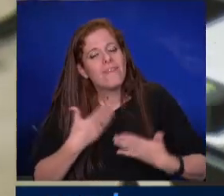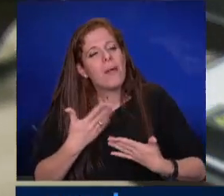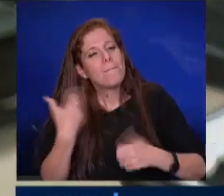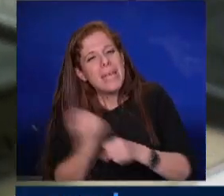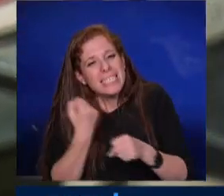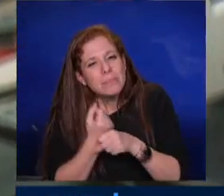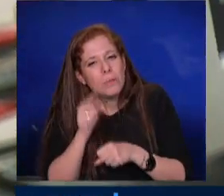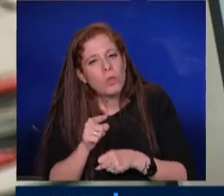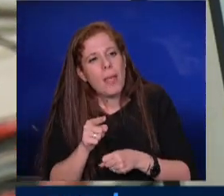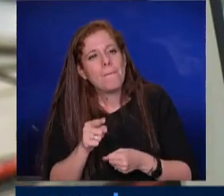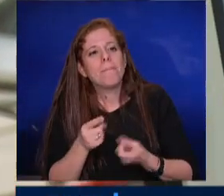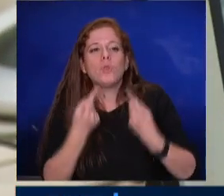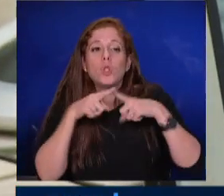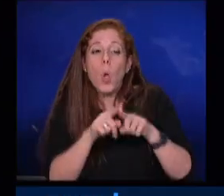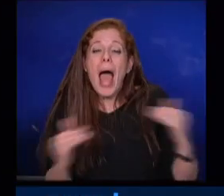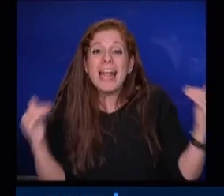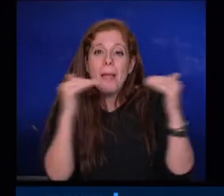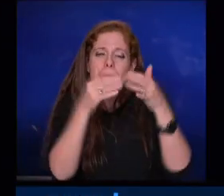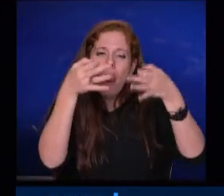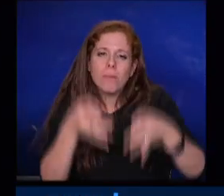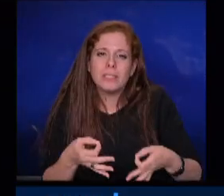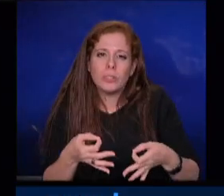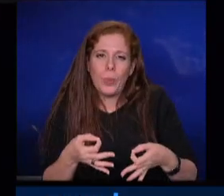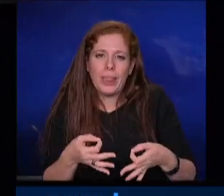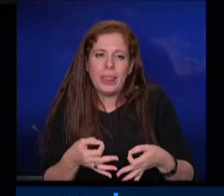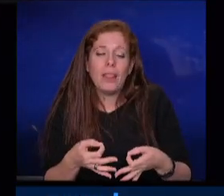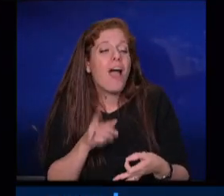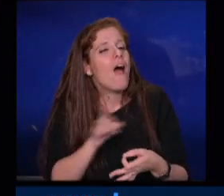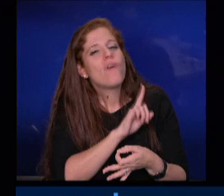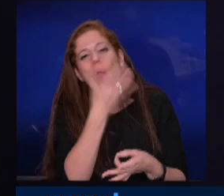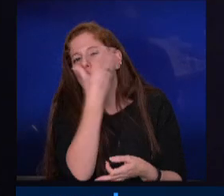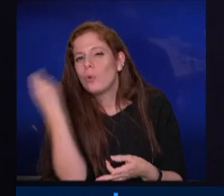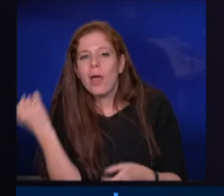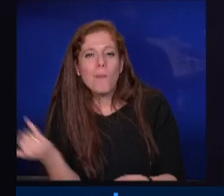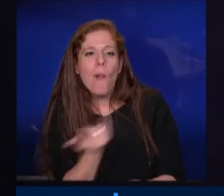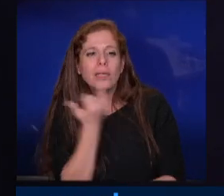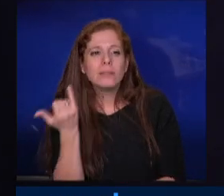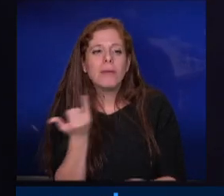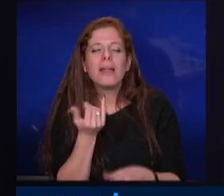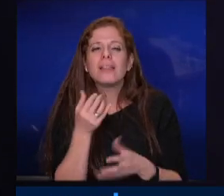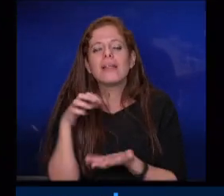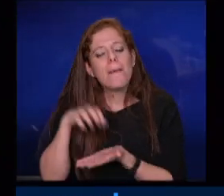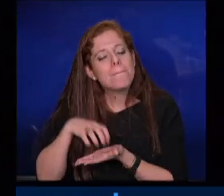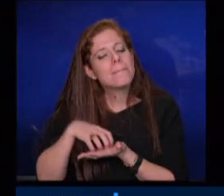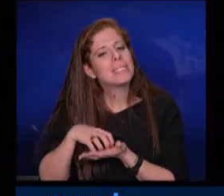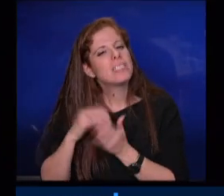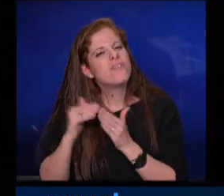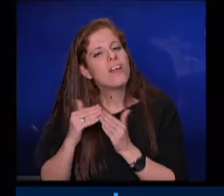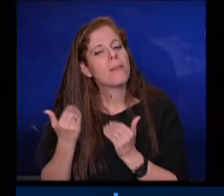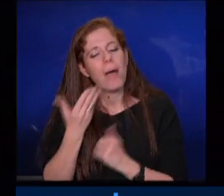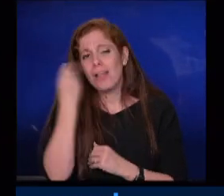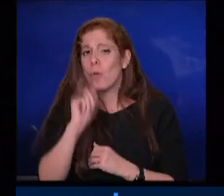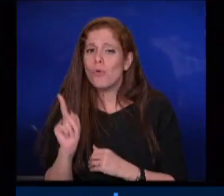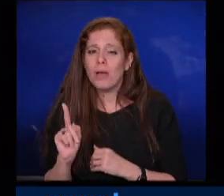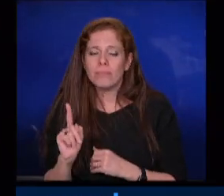ומיישמים אותם תוך התאמה למציאות הקיימת, אבל לא שוכחים כל הזמן את הבייס ואת הבית. אז הבית של